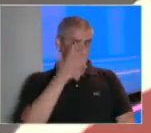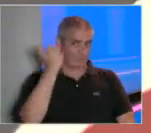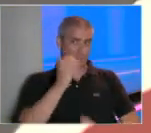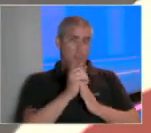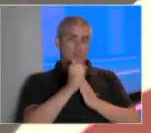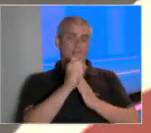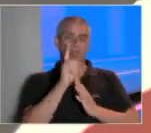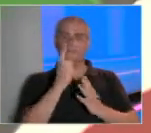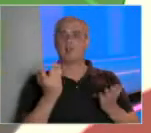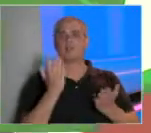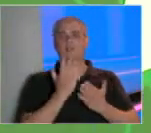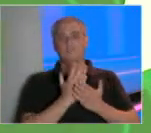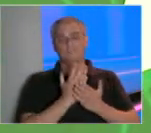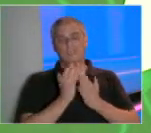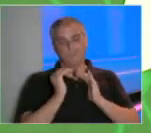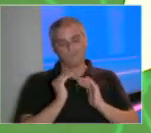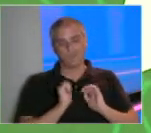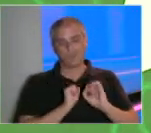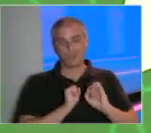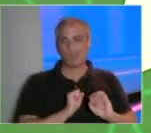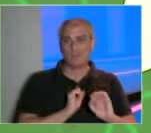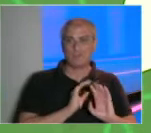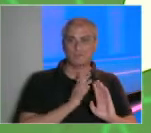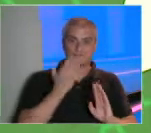שאמרנו. אבל כידוע הם כבר פחות תומכים בה,